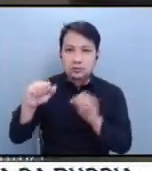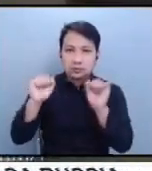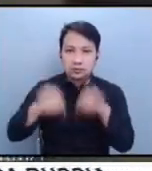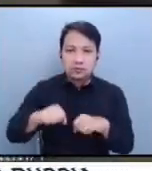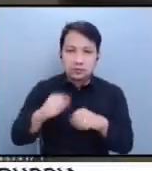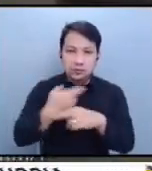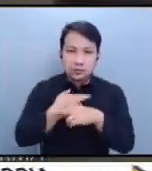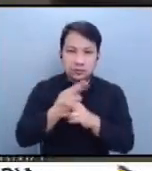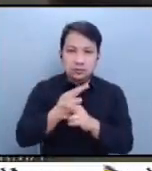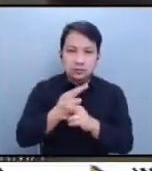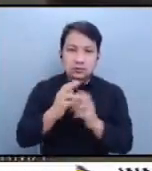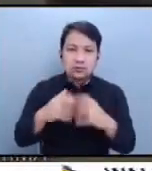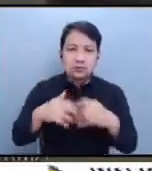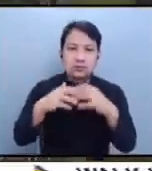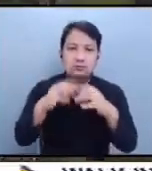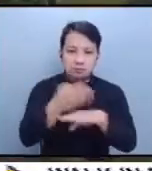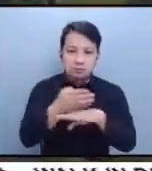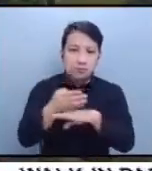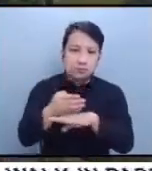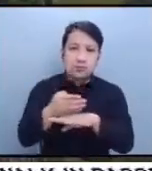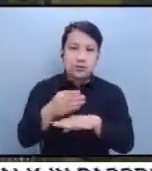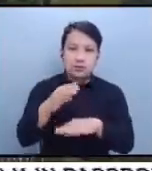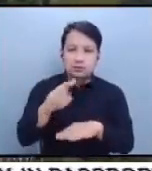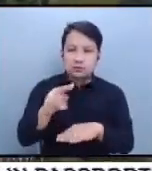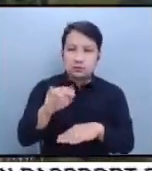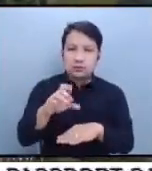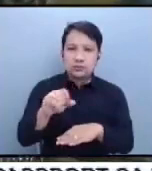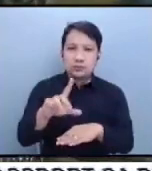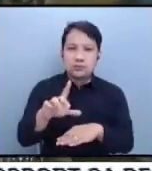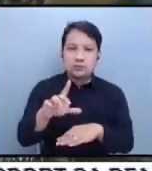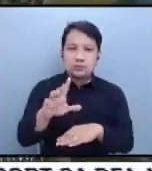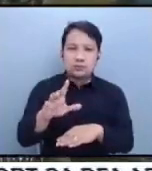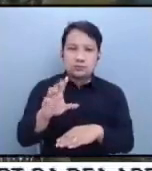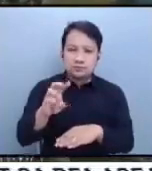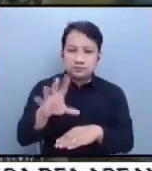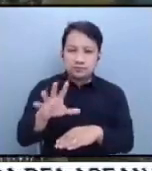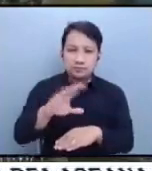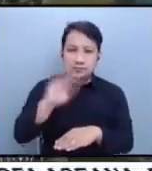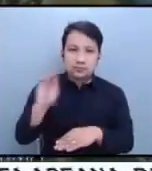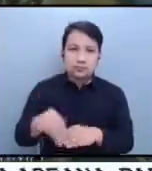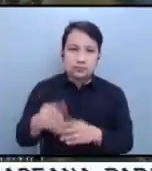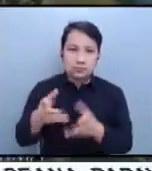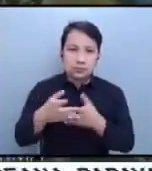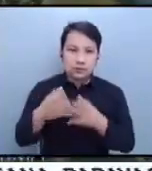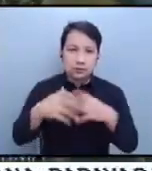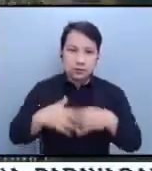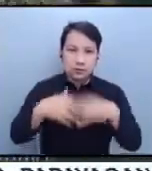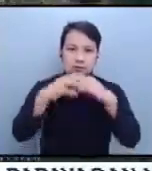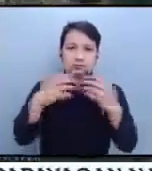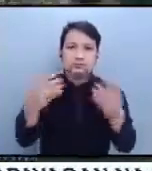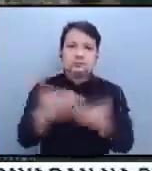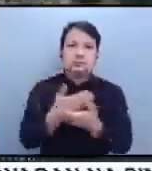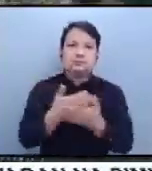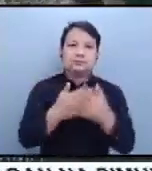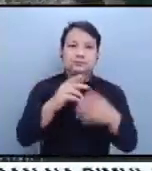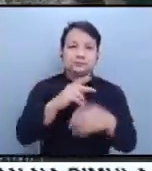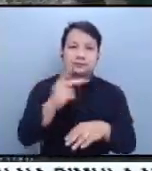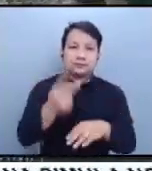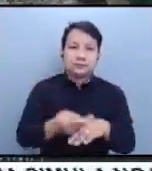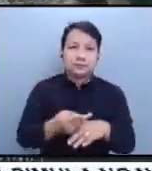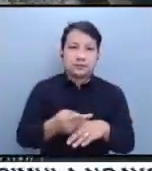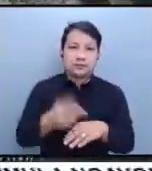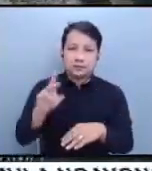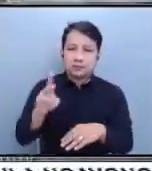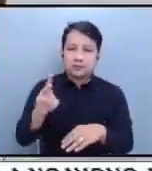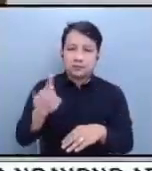rehabilitasyon ng Bataan Nuclear Power Plant. 65% naman ay gustong magtayo ng bagong nuclear power plant. At 78%